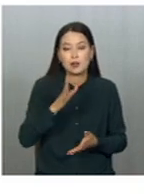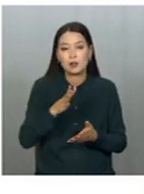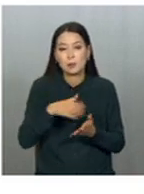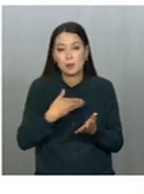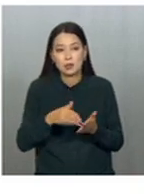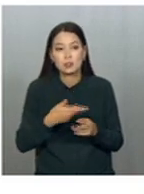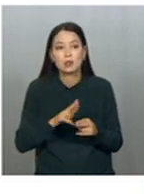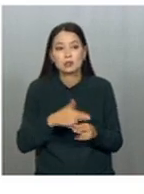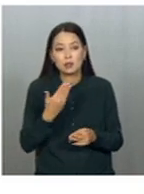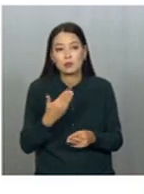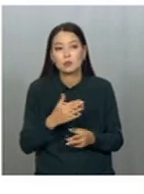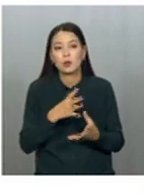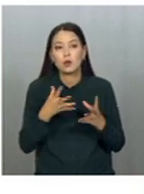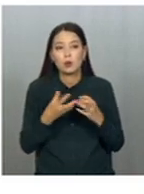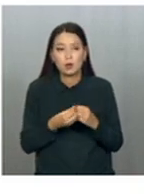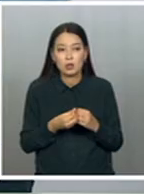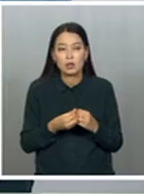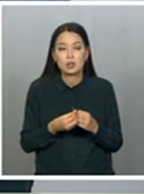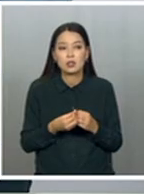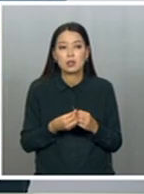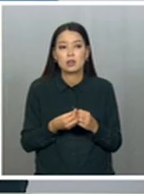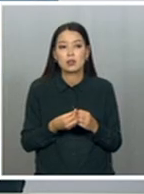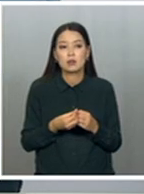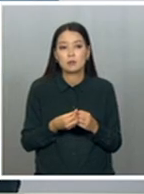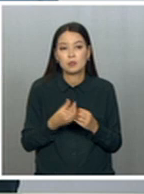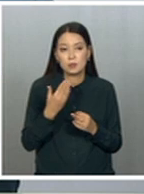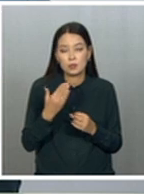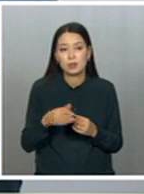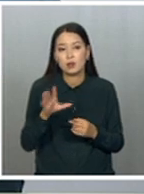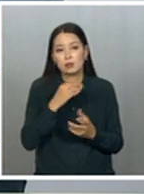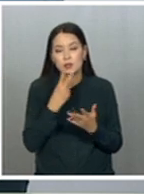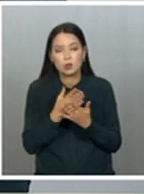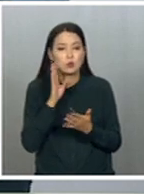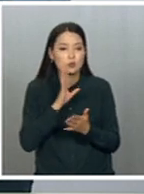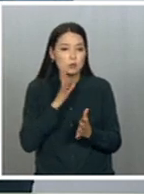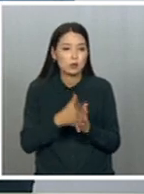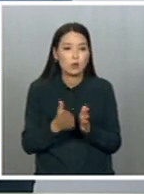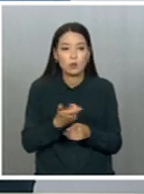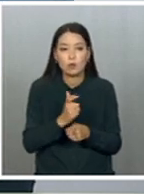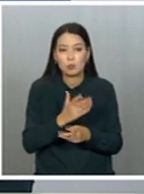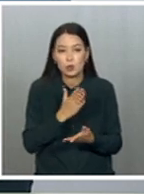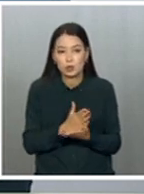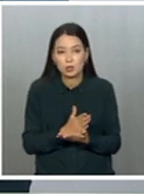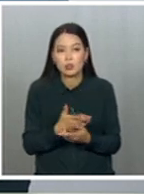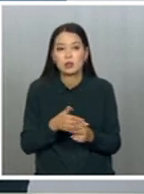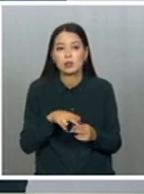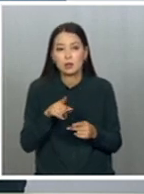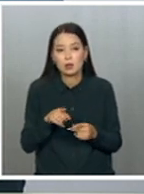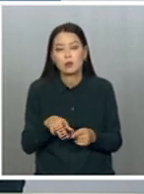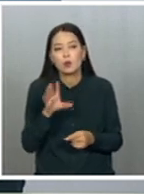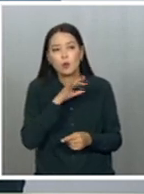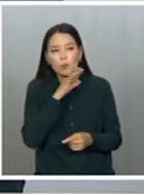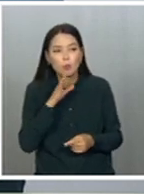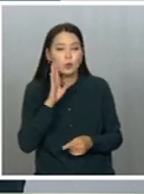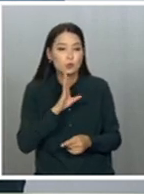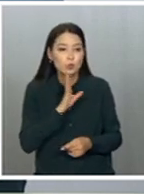өзінің вегетациялық кезеңінде, яғни өнгеннен бастап пісіп жетілгенге дейінгі кезеңде 200 литр суды пайдаланады